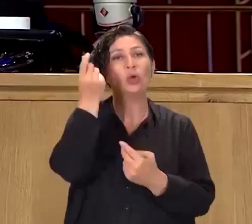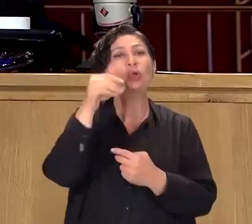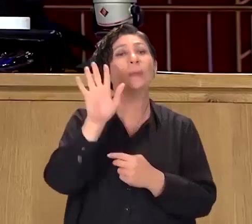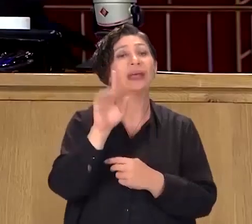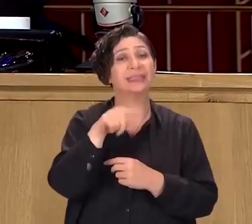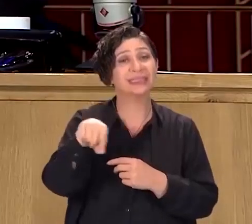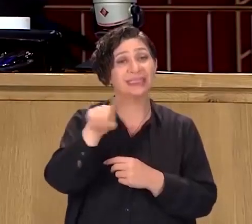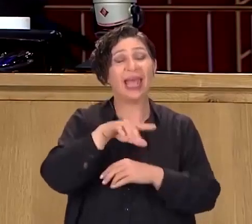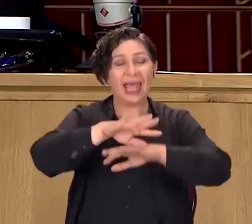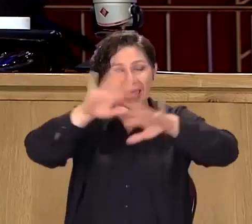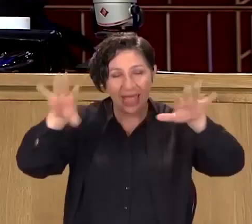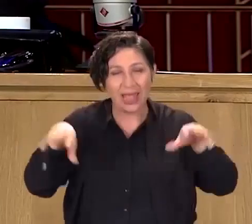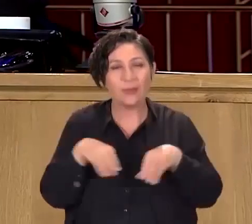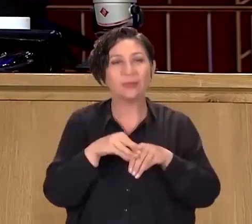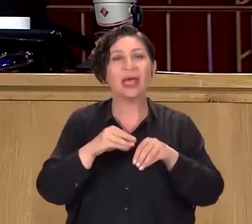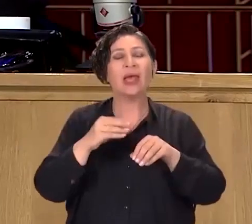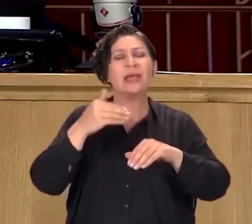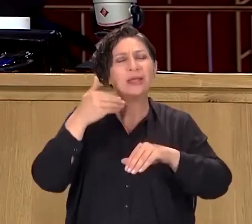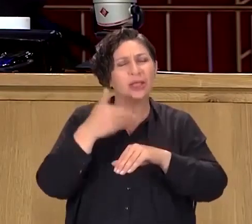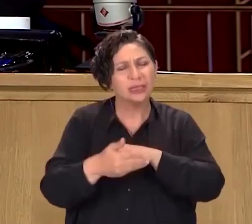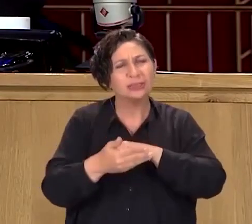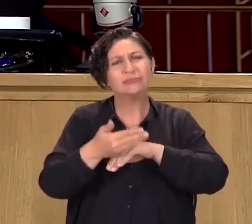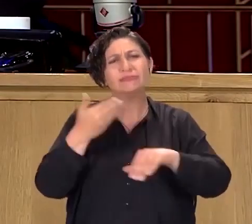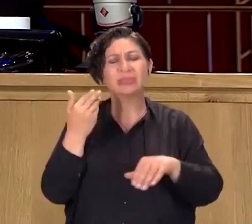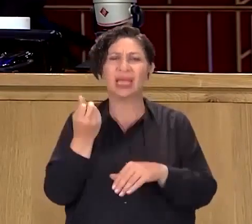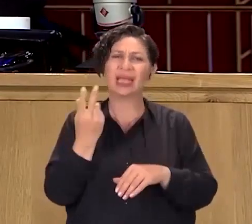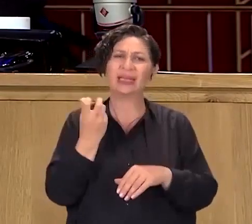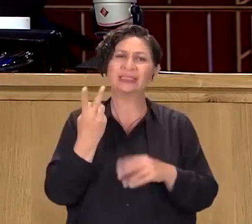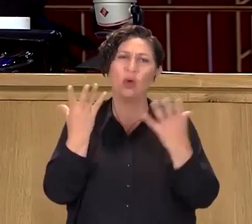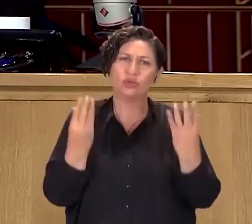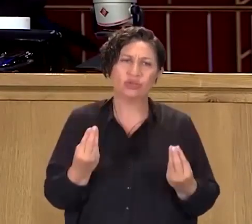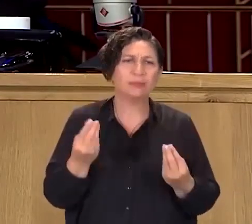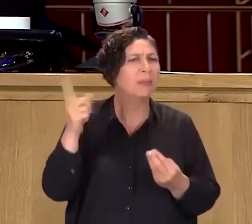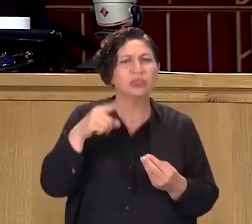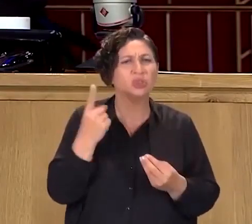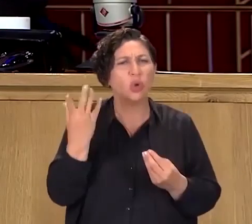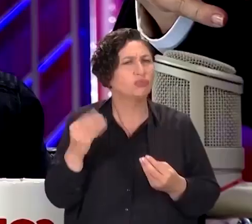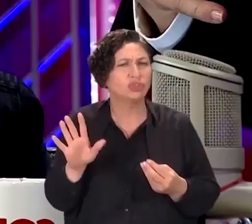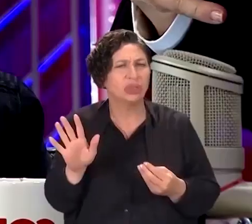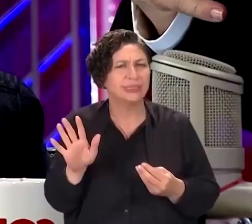unutmayınız ki hepimiz er ya da geç kanser olacağız. Başka bir şey olmayacağız. Yani